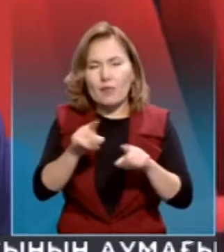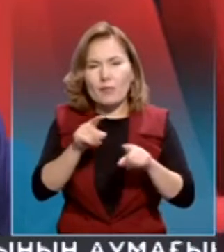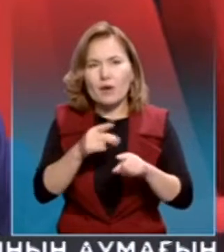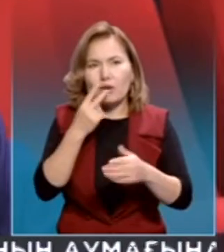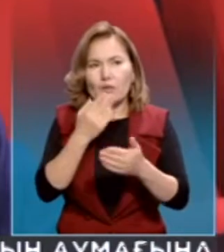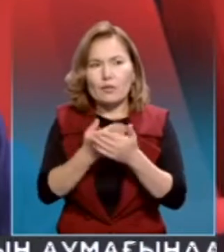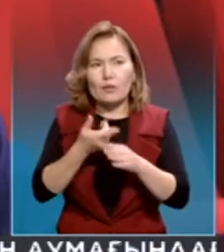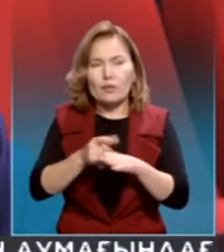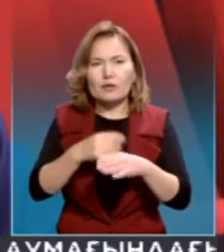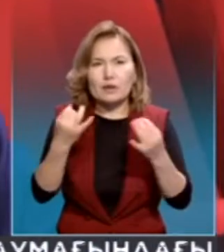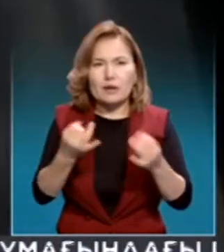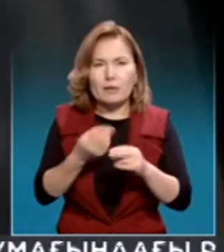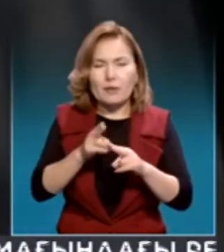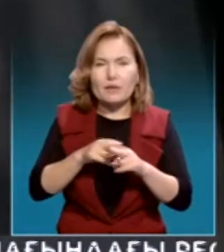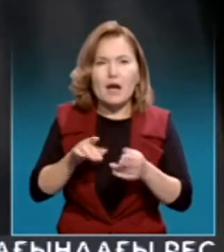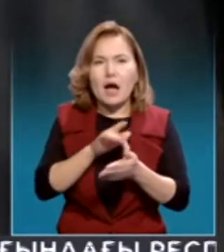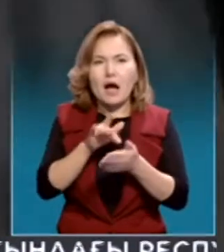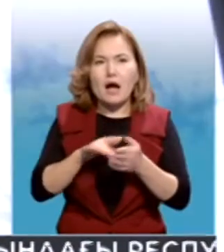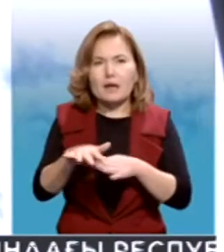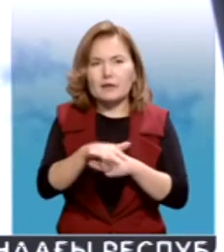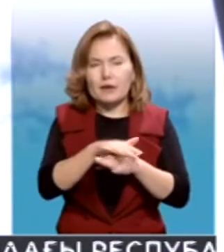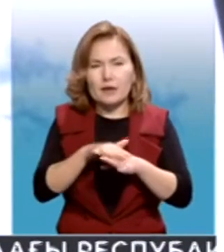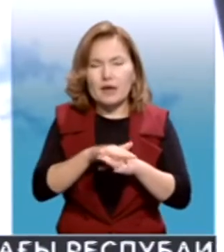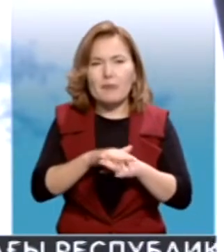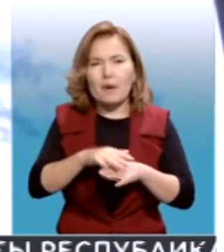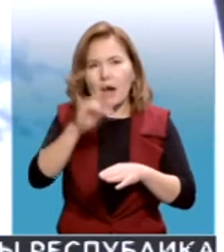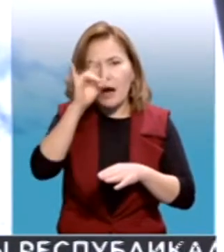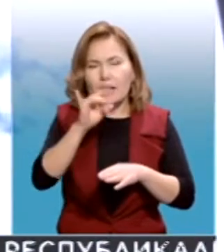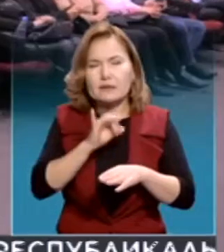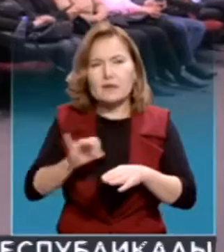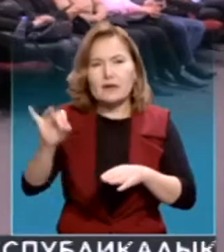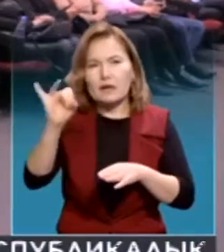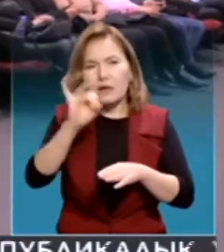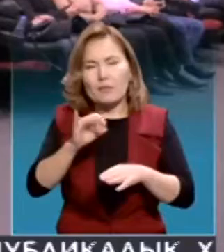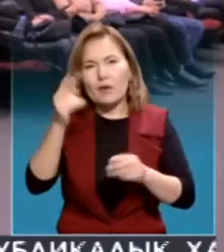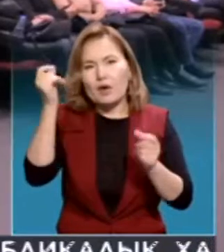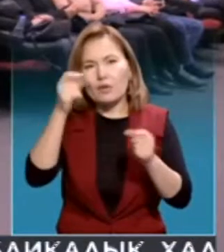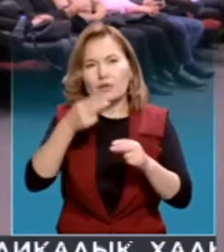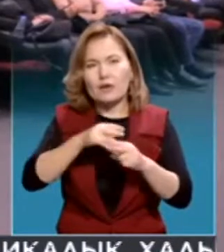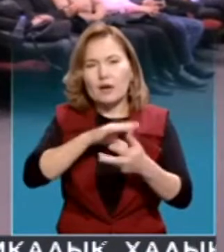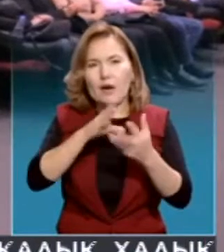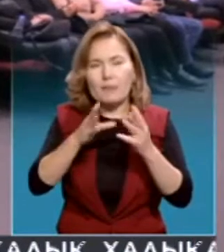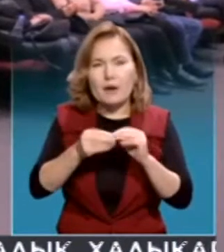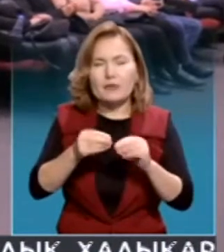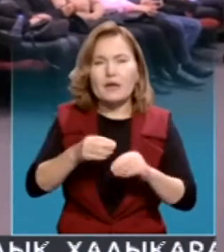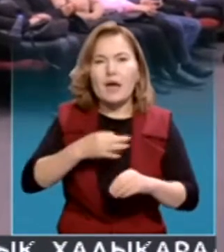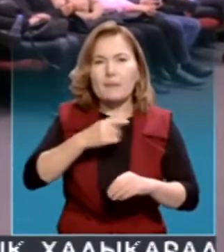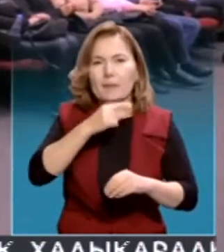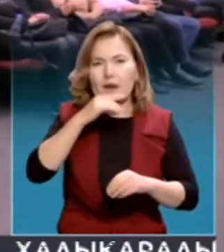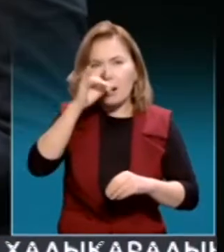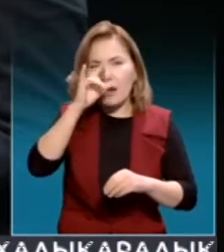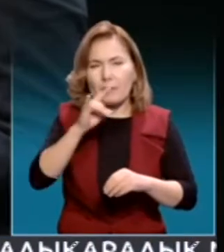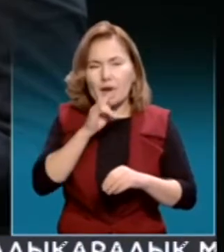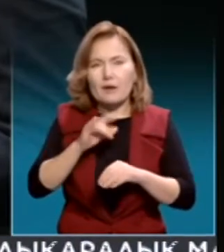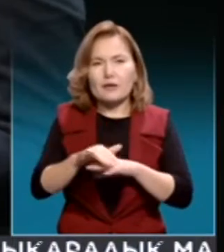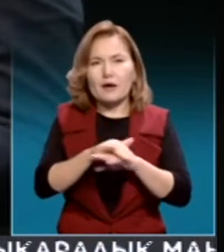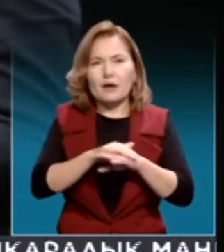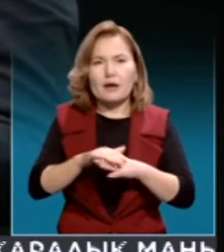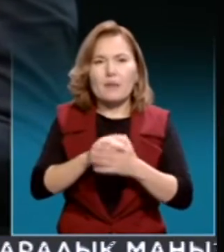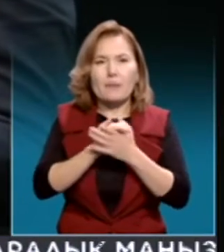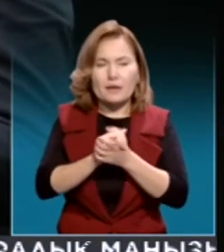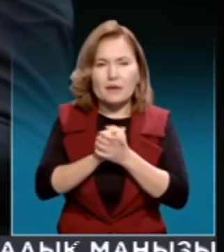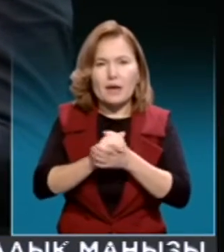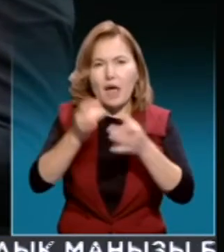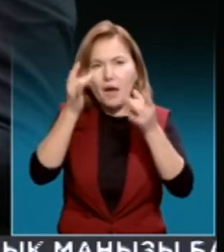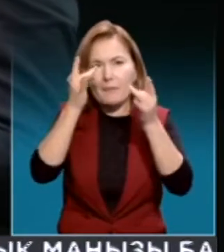туындыларды тамашалады. Қала тұрғындары мен қонақтар Қазақстан жайлы тың деректермен танысты. Жалпы екі елдің ынтымақтастығын одан әрі арттырып,